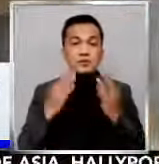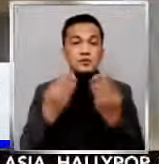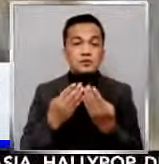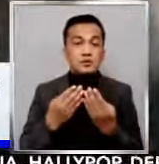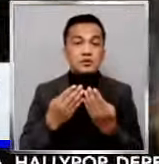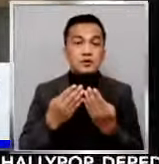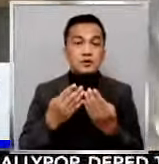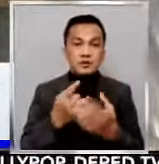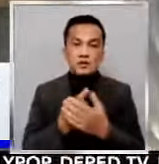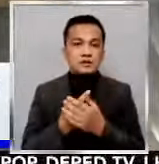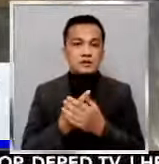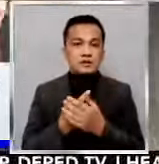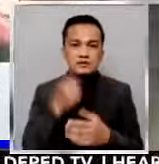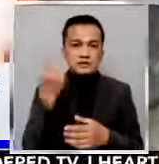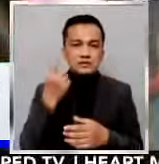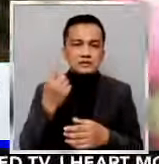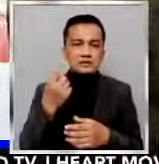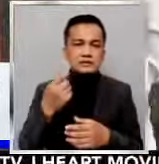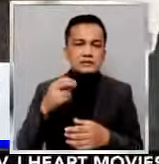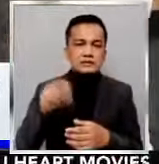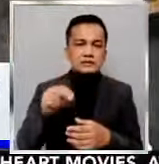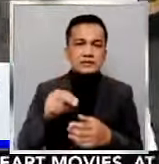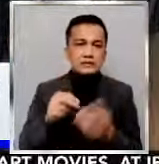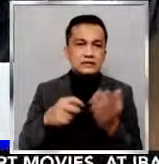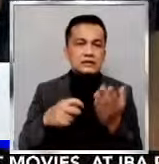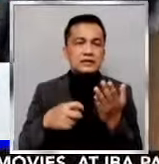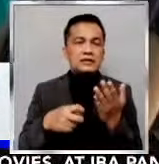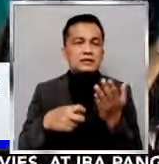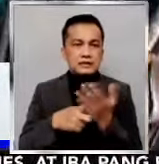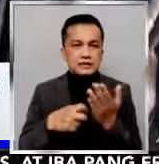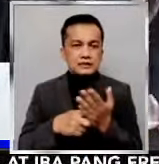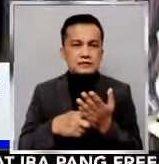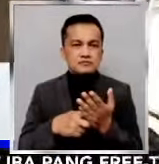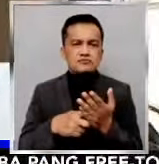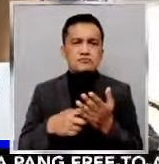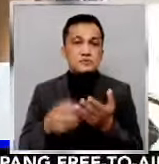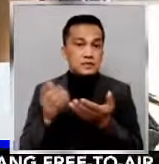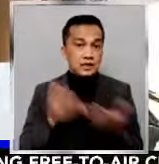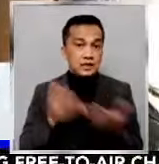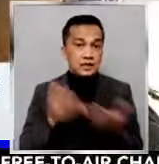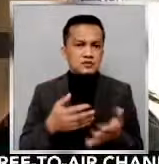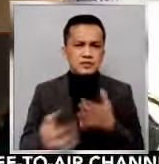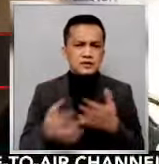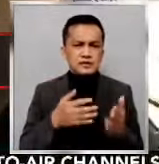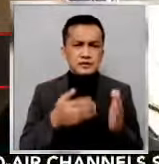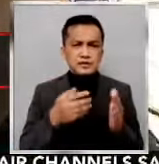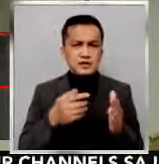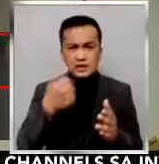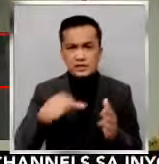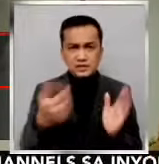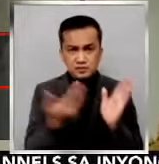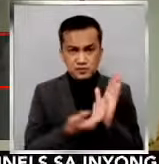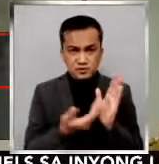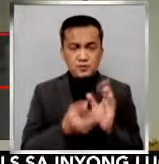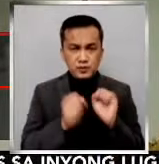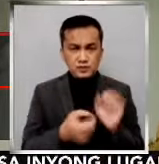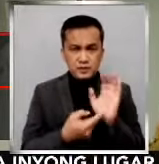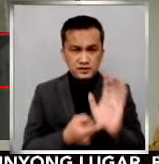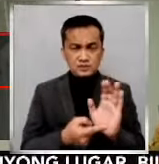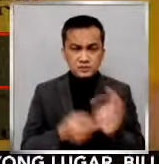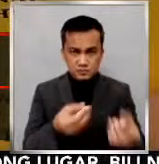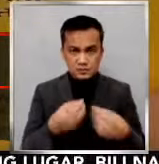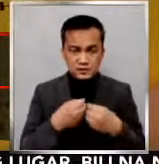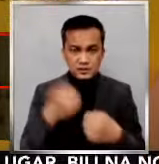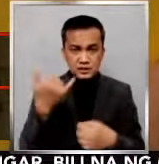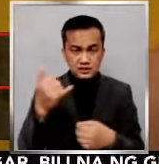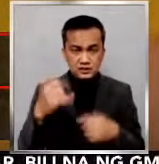dala. Kahit anong patunay na kailangan na nilang umalis agad, pwedeng ipakita para mabigyan ng yellow card. Pwedeng sulat, email